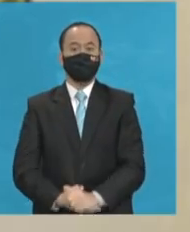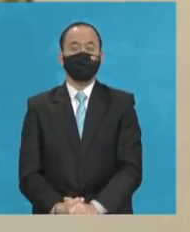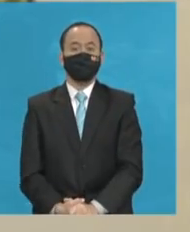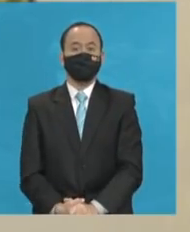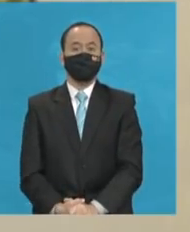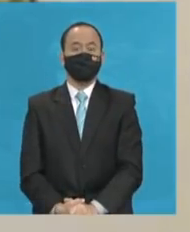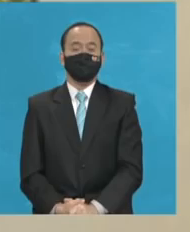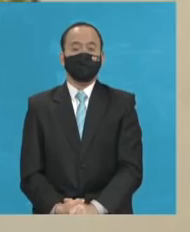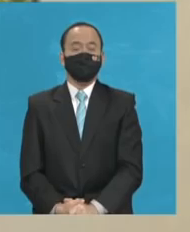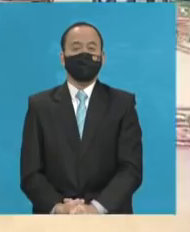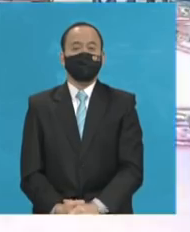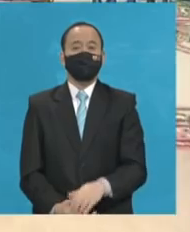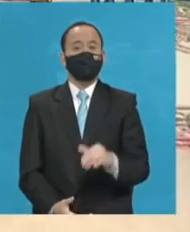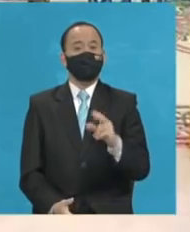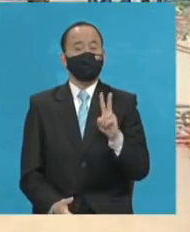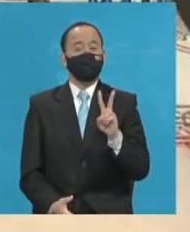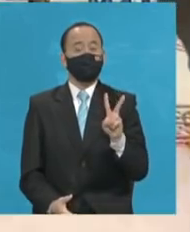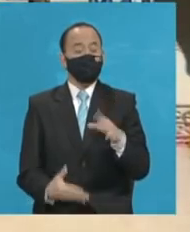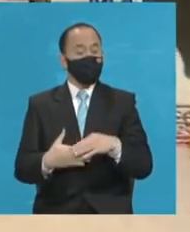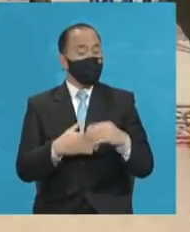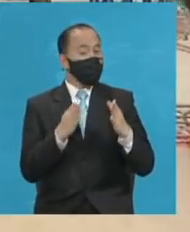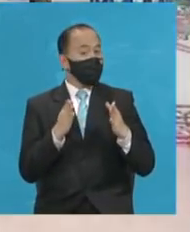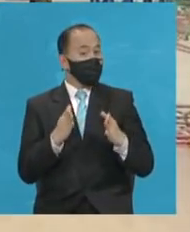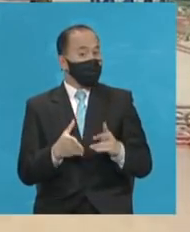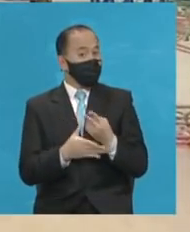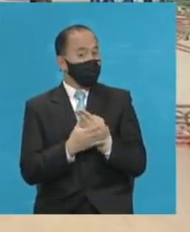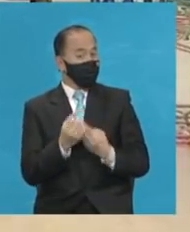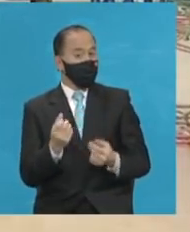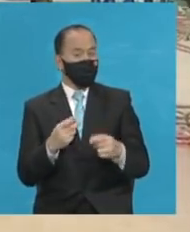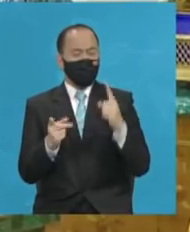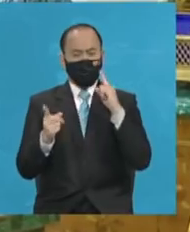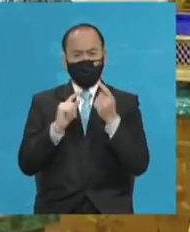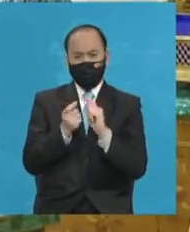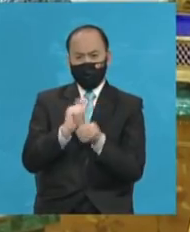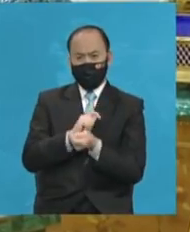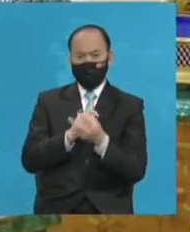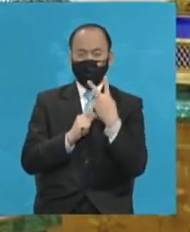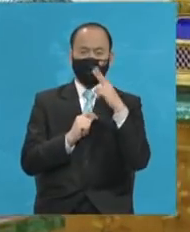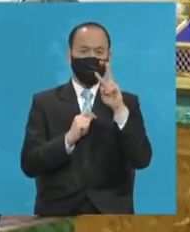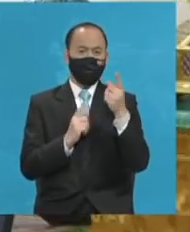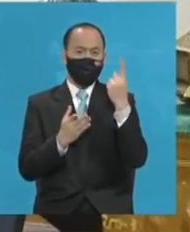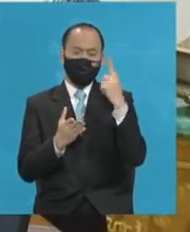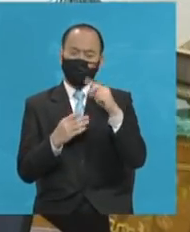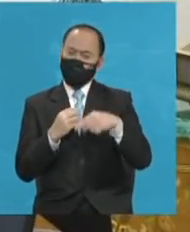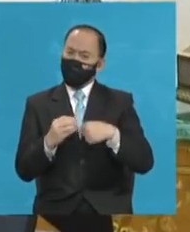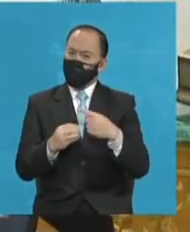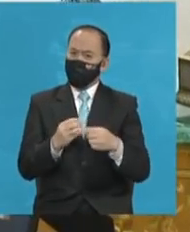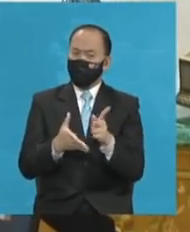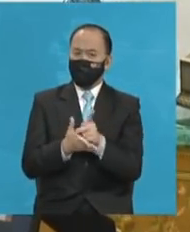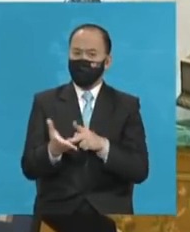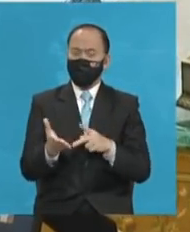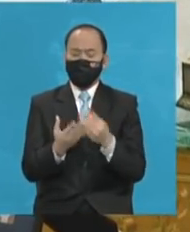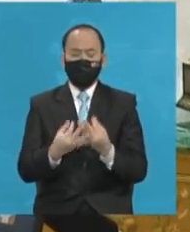Selain itu kedua-dua Pemimpin juga bertukar-tukar pandangan tentang perkara-perkara yang